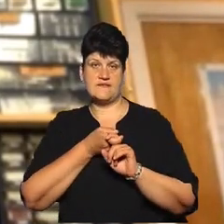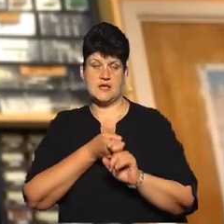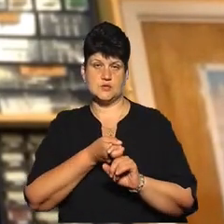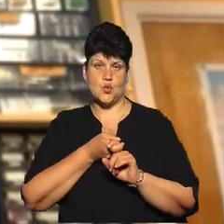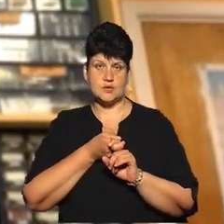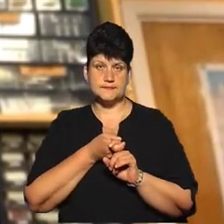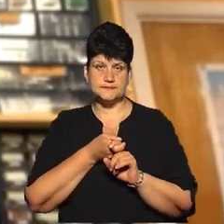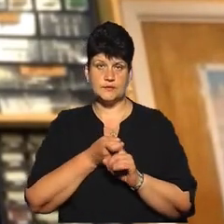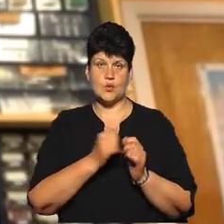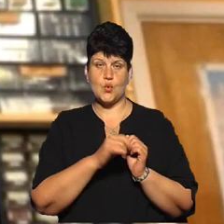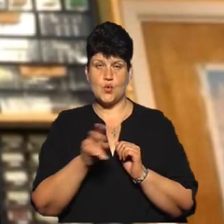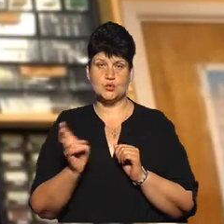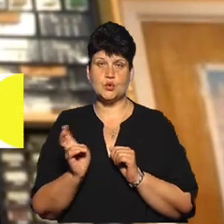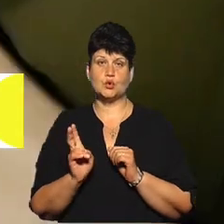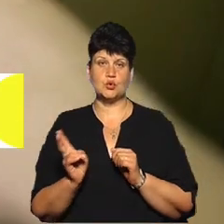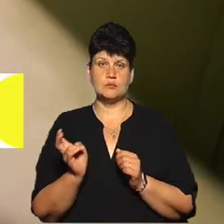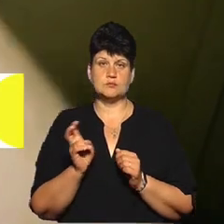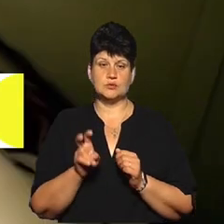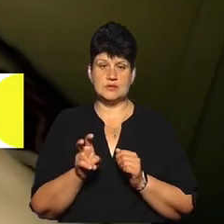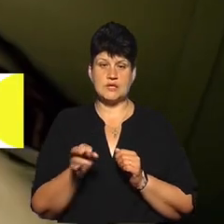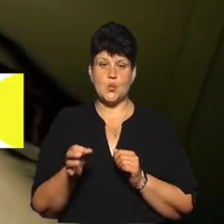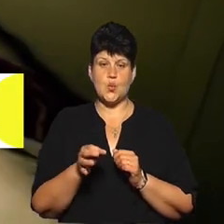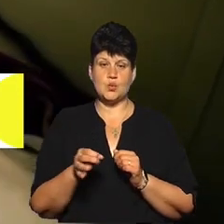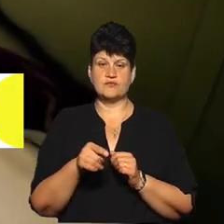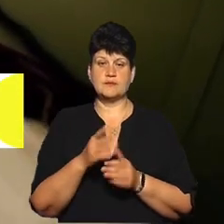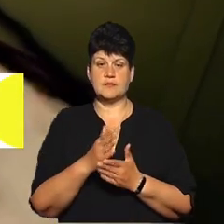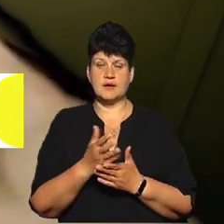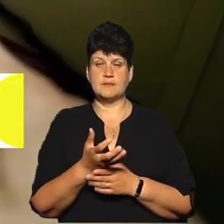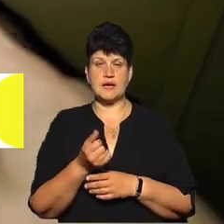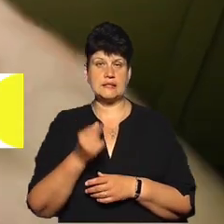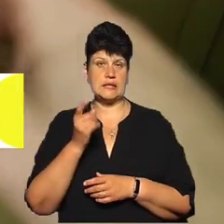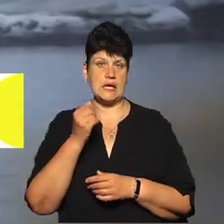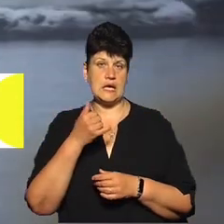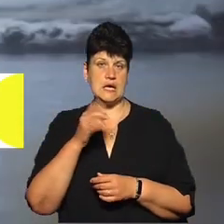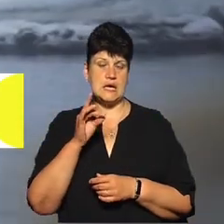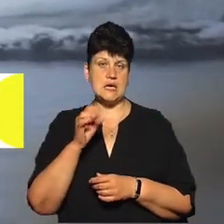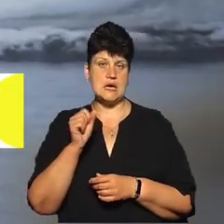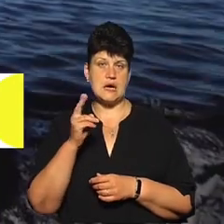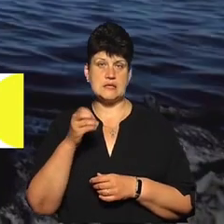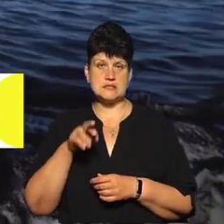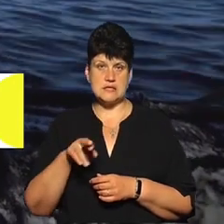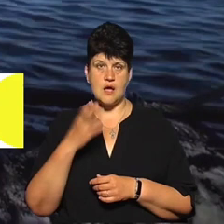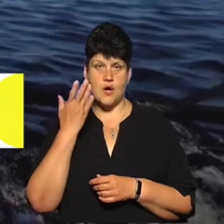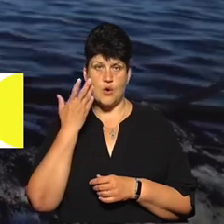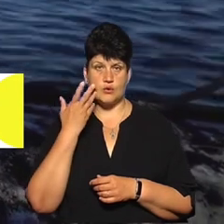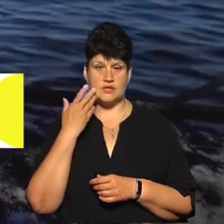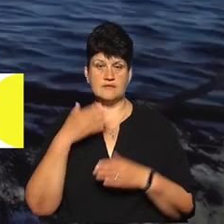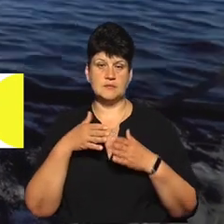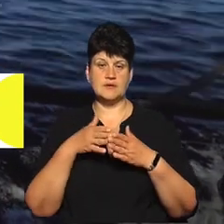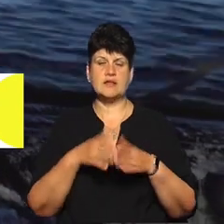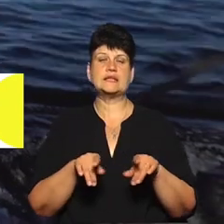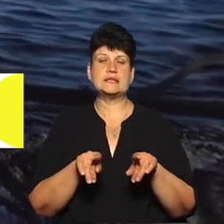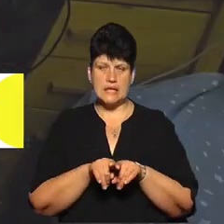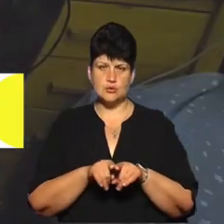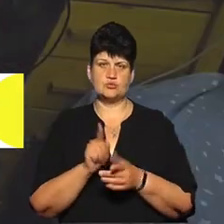кожен, хто виходить навіть на острів, він має брати з собою рацію. Коли випливаєш на зодіакові, теж обов'язково брати з